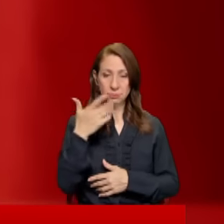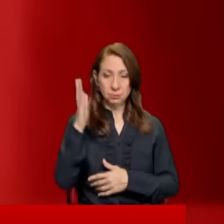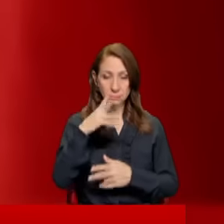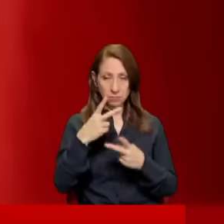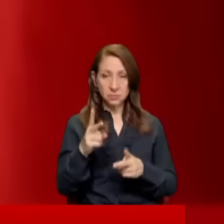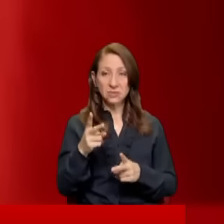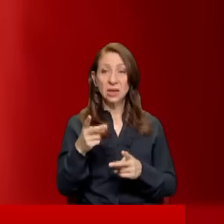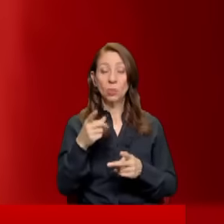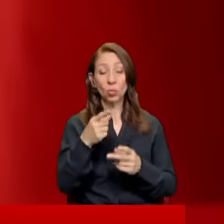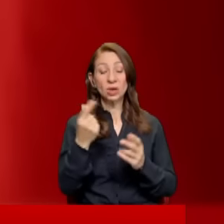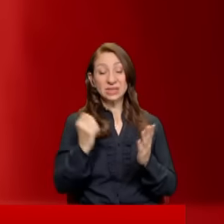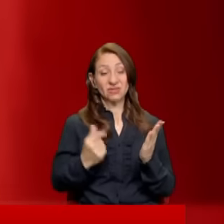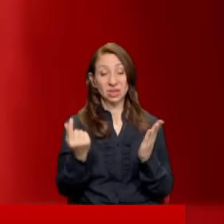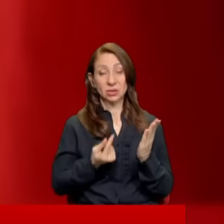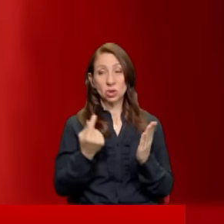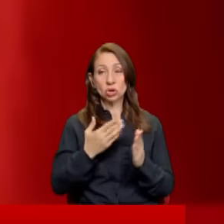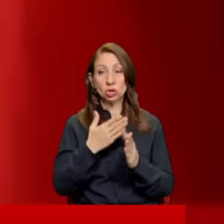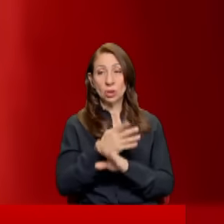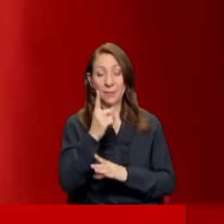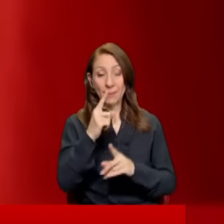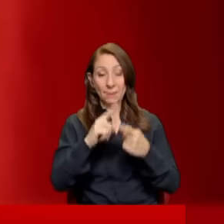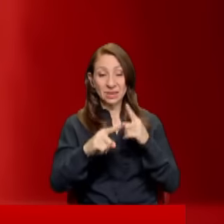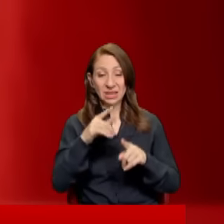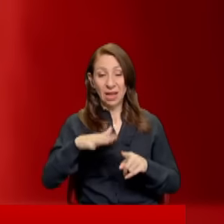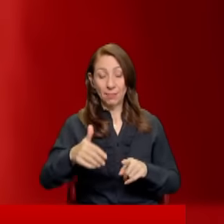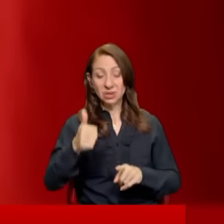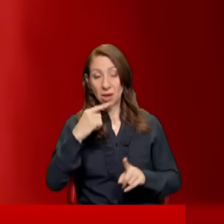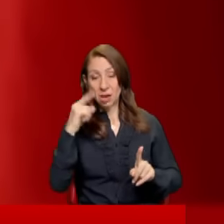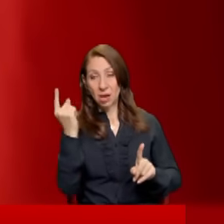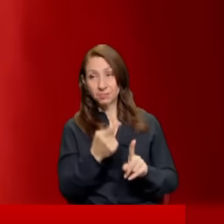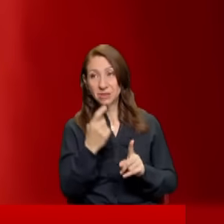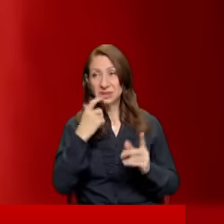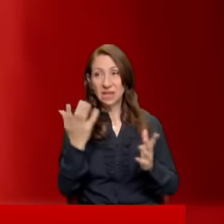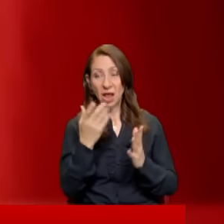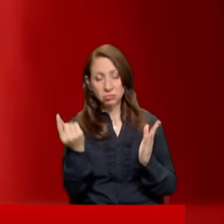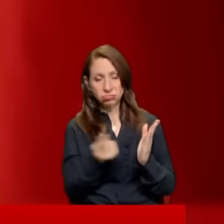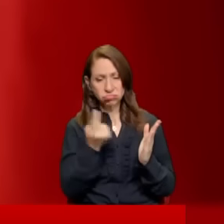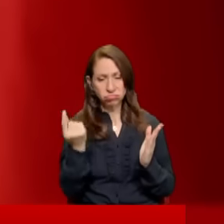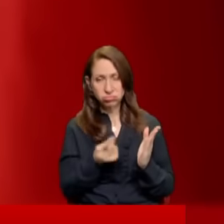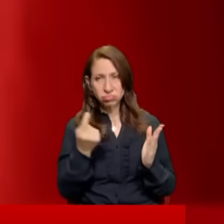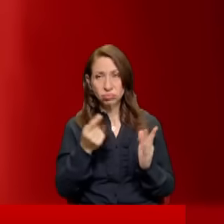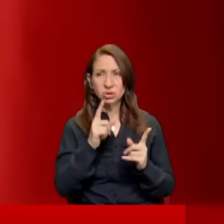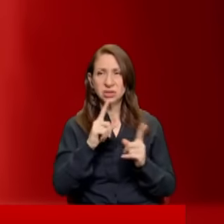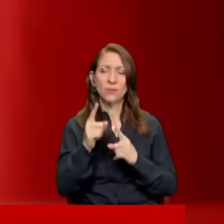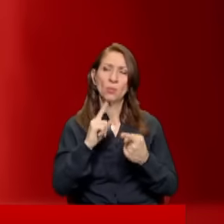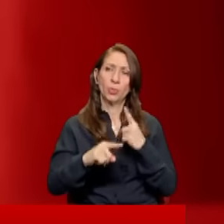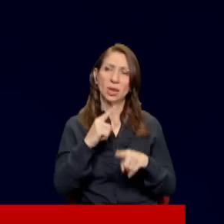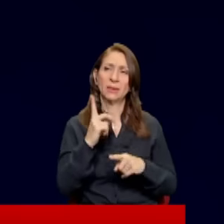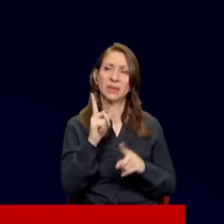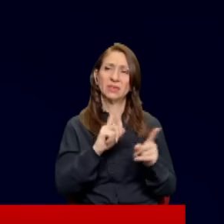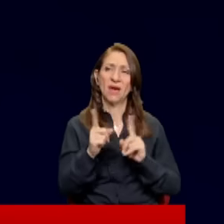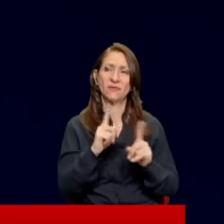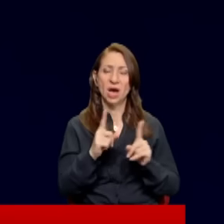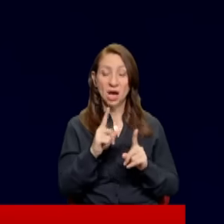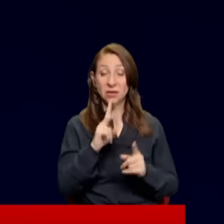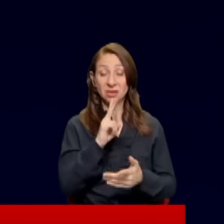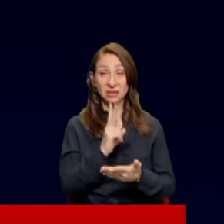dava iddianamesi de doğrudan bir partinin genel başkanı tarafından yıllarca yazıldıysa bu dava siyasi bir dava